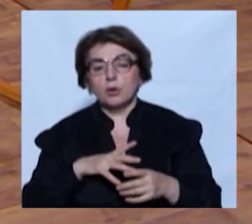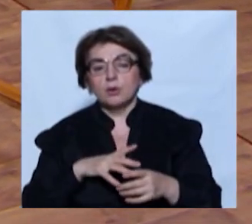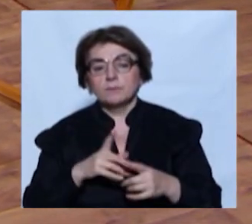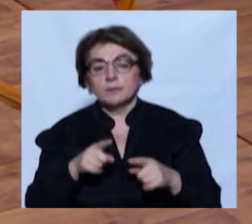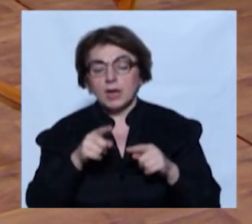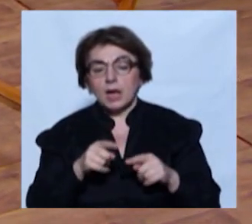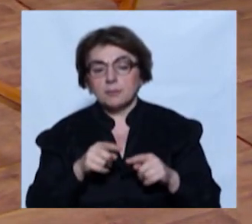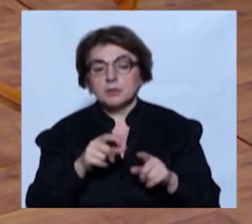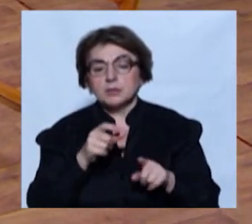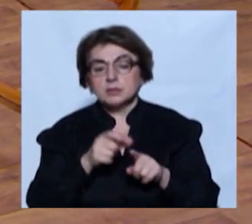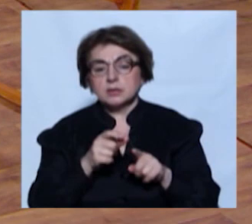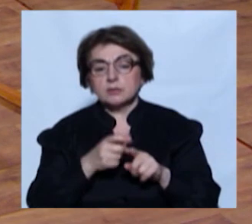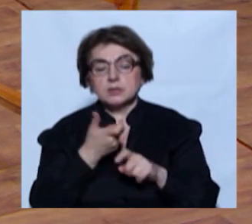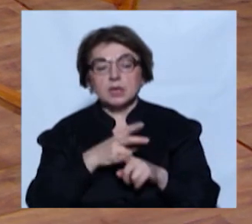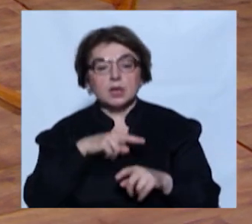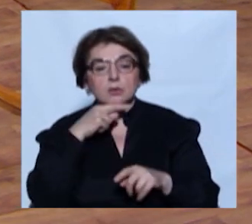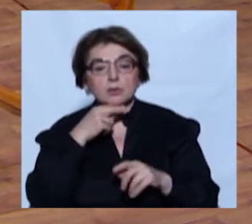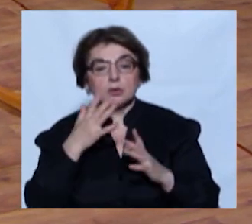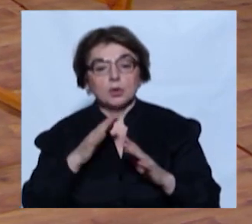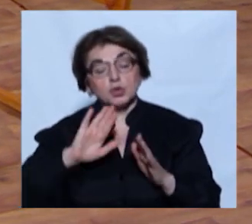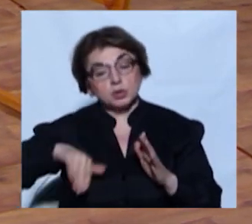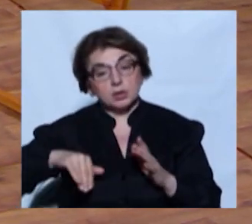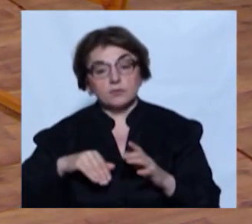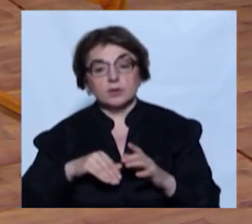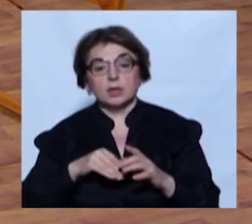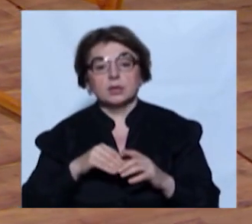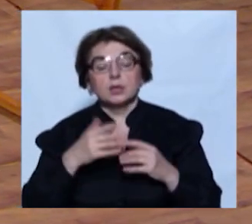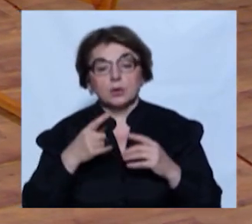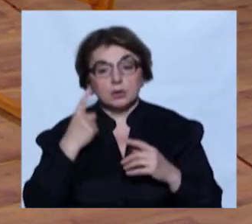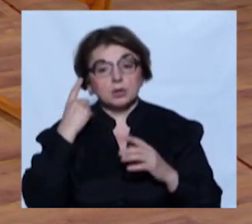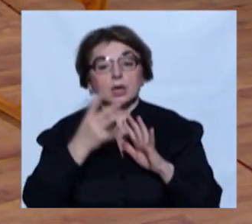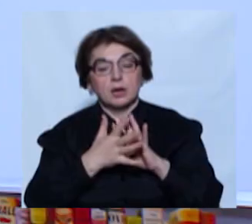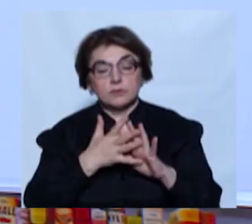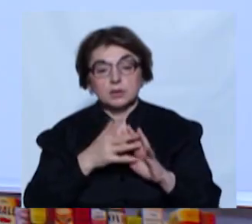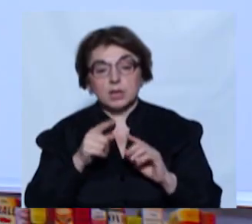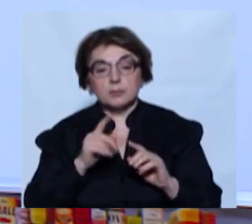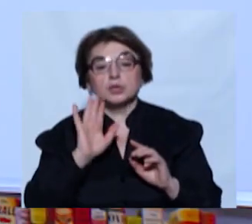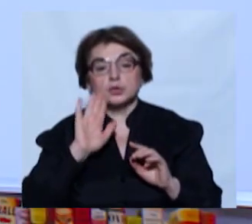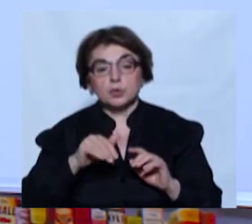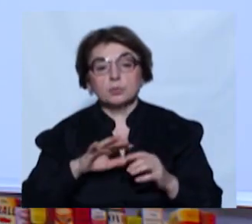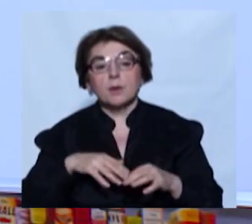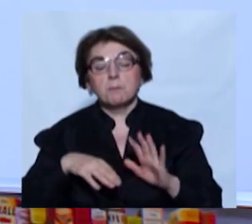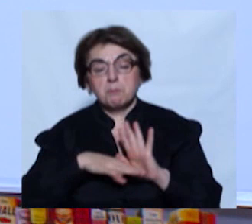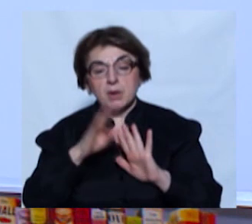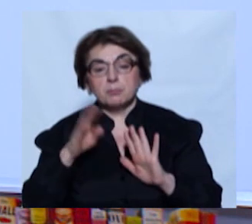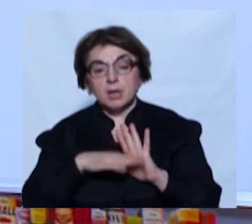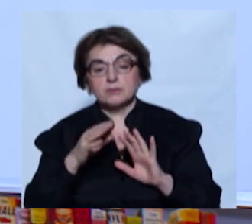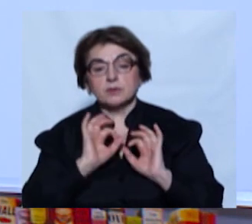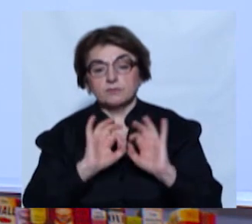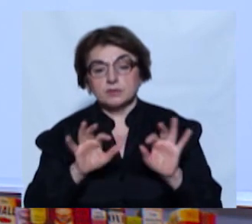და ამ ტერმინს ძალიან დიდი ყურადღება ოდნავ მოგვიანებით, რა თქმა უნდა, მიექცა და ჩვენ ამაზე კიდევ უფრო მეც